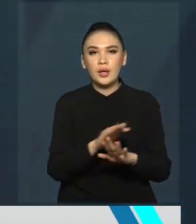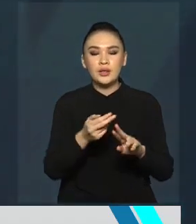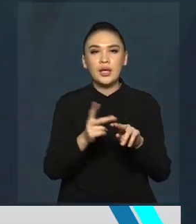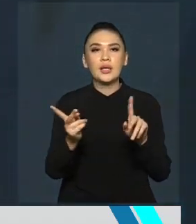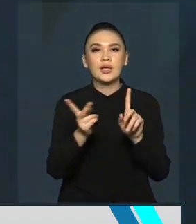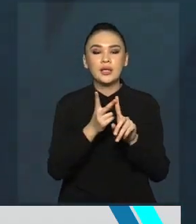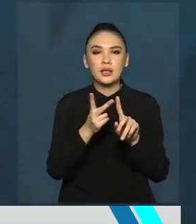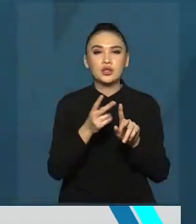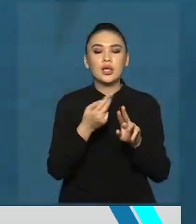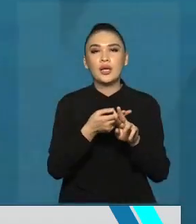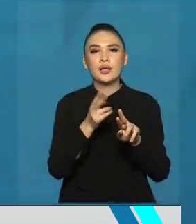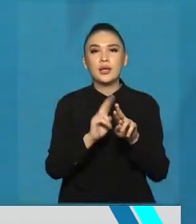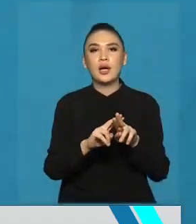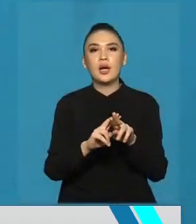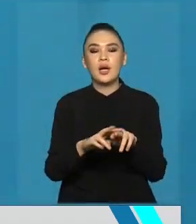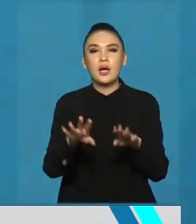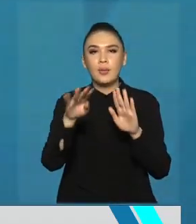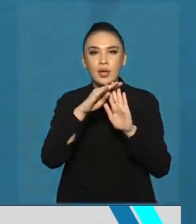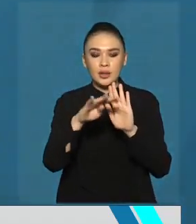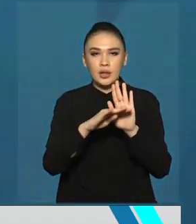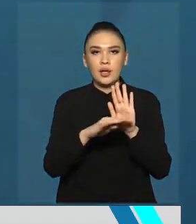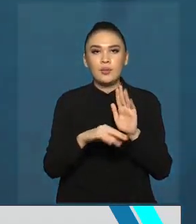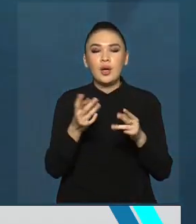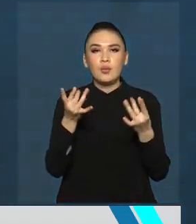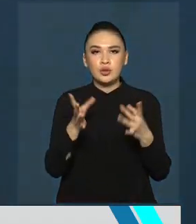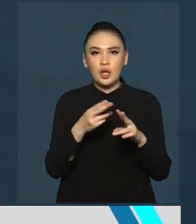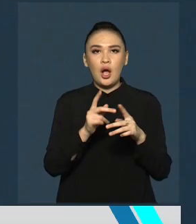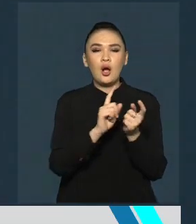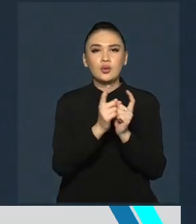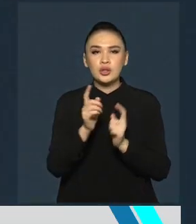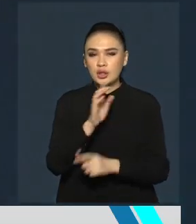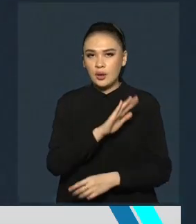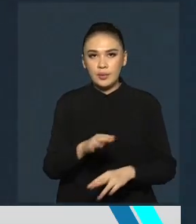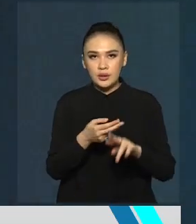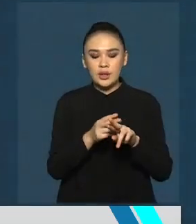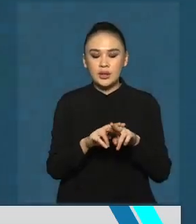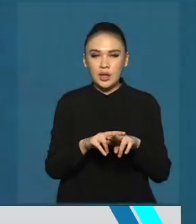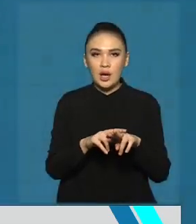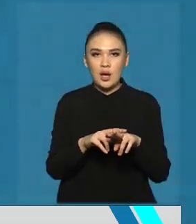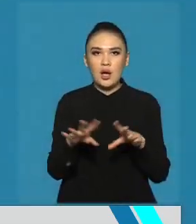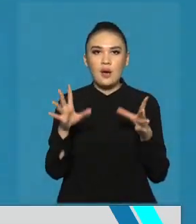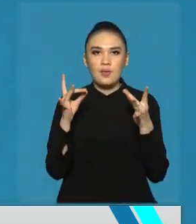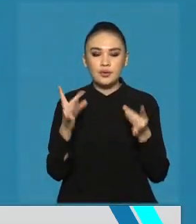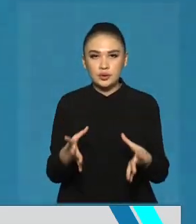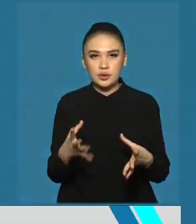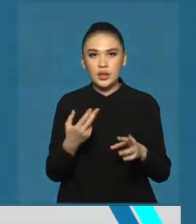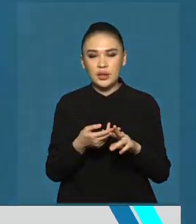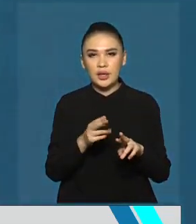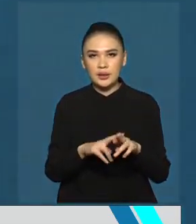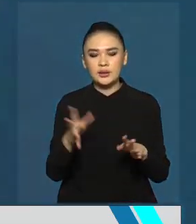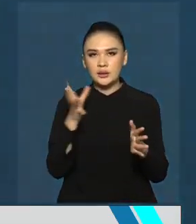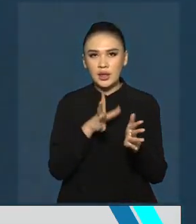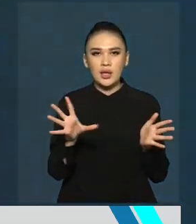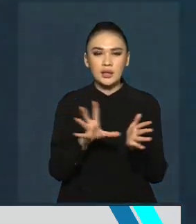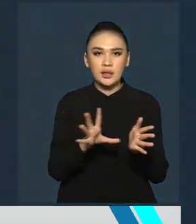екіншіден бұл леспе аударма ол жай ғана аудармашы емес, қағаз қаламмен. Бұл кәдімгі техникалық қамтамасыз ету